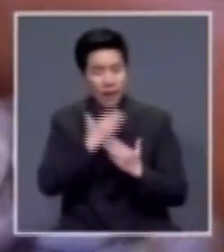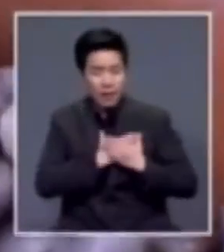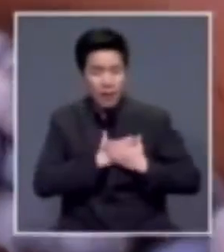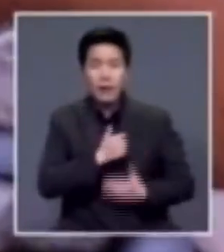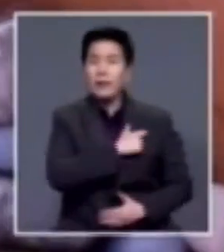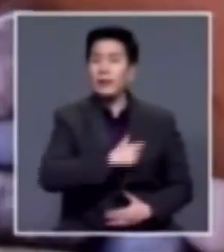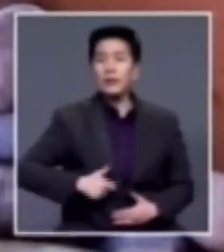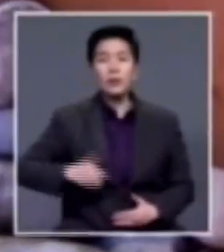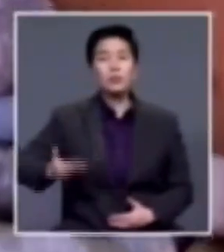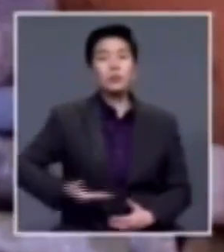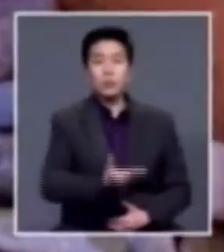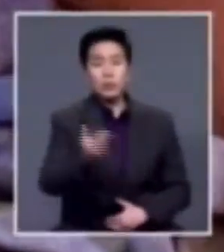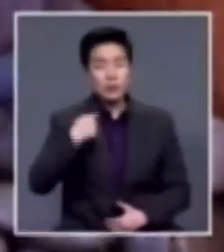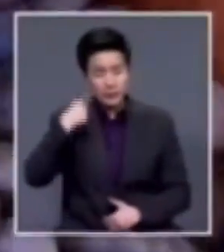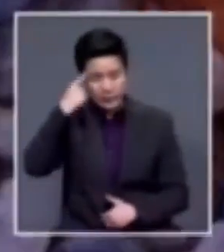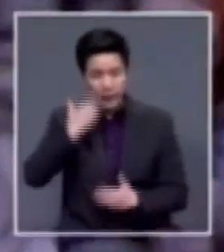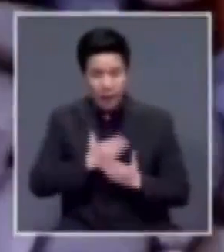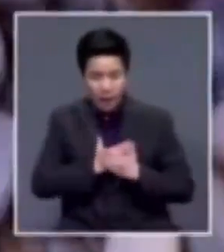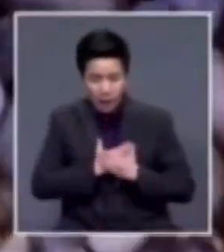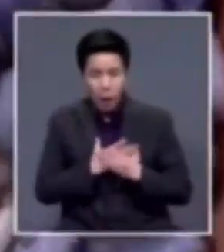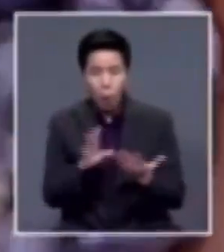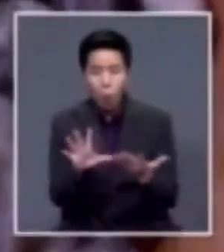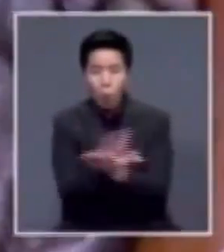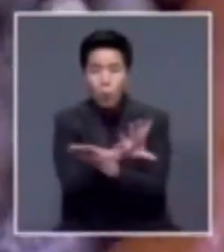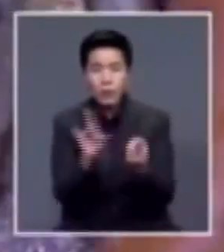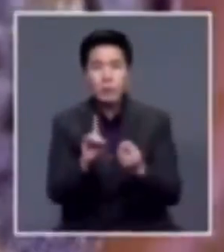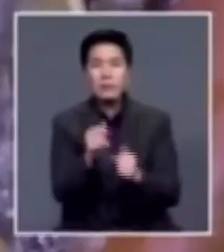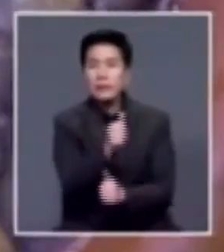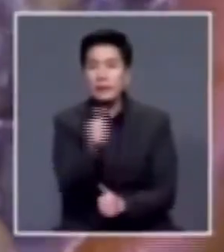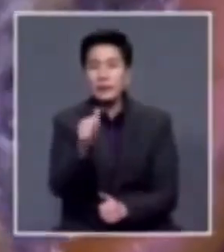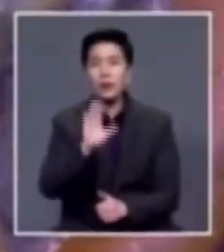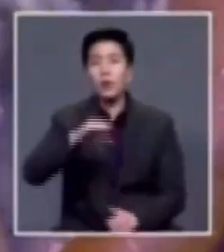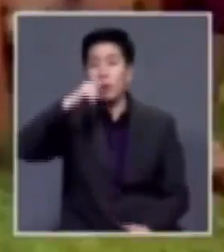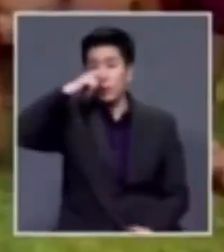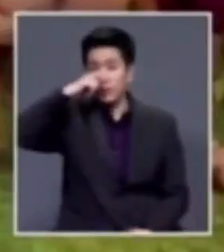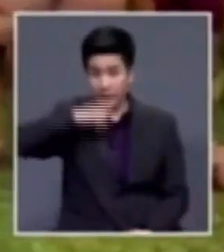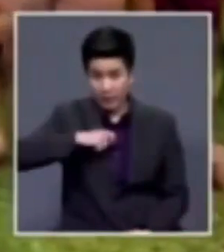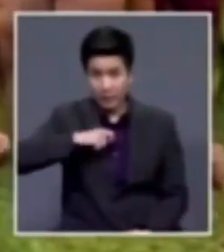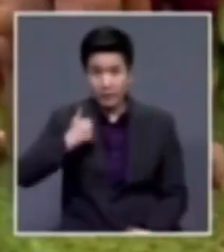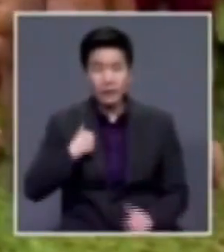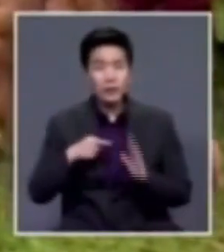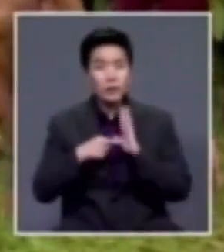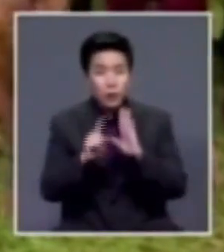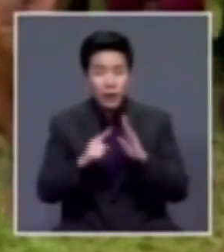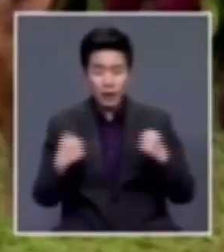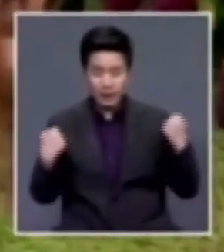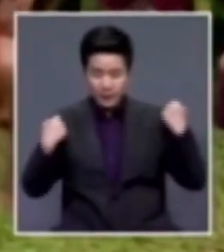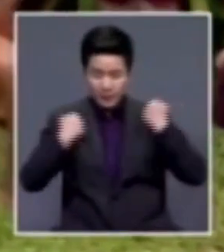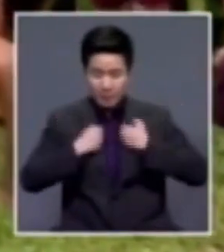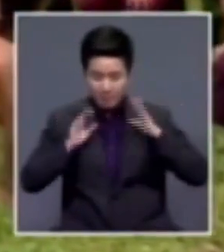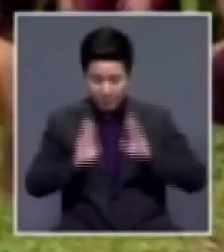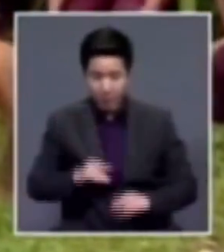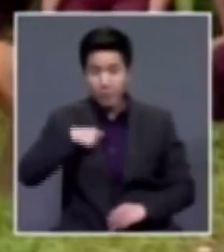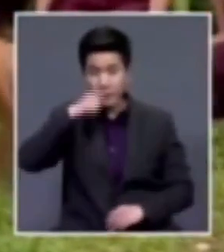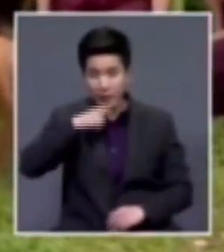ศเราจะต้องมีความหวงแหนในขนบธรรมเนียมประเพณีงดงามมาแต่โบราณกาลนะครับได้แก่การแต่งกายภาษาไป